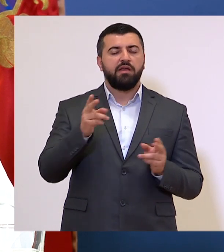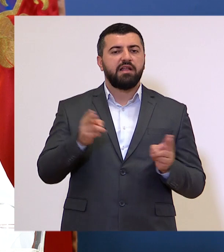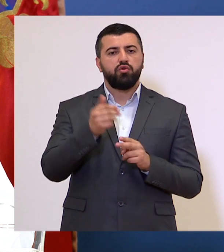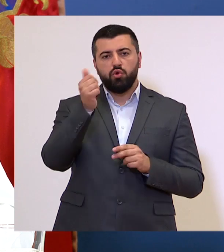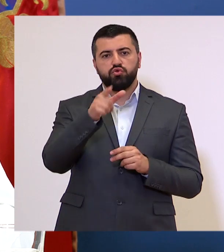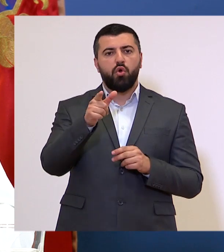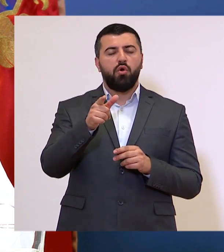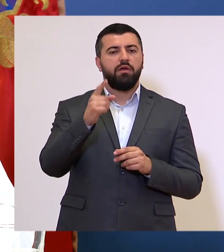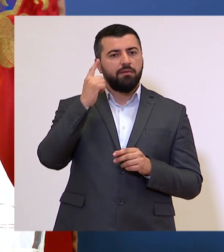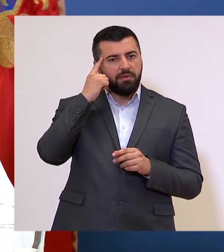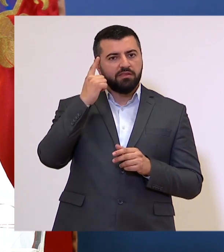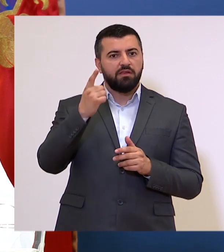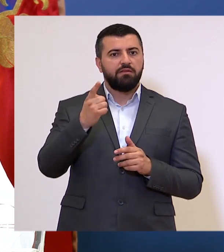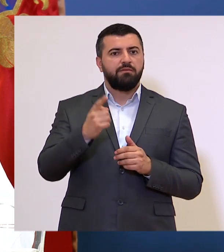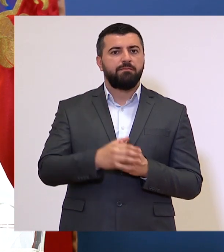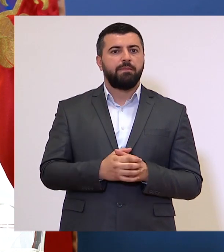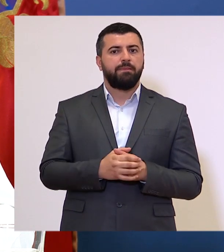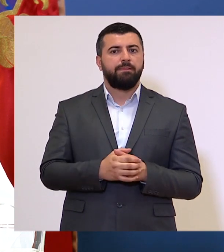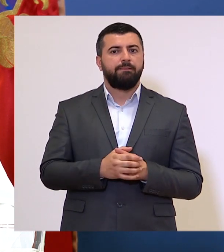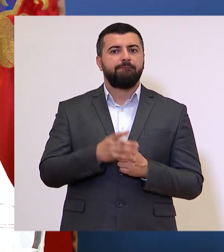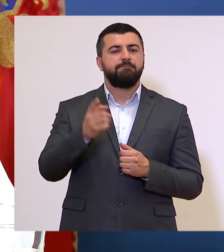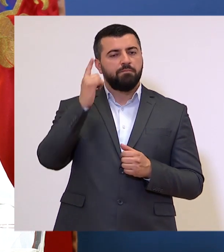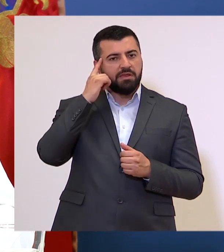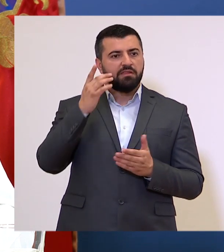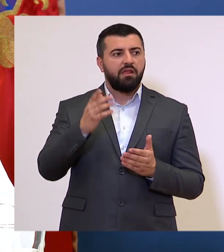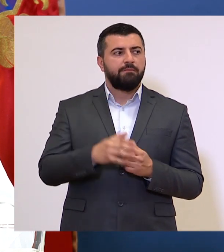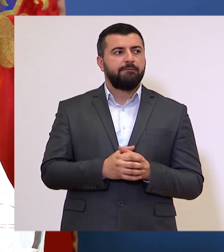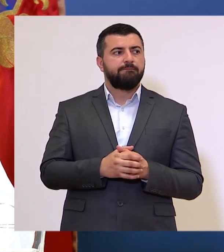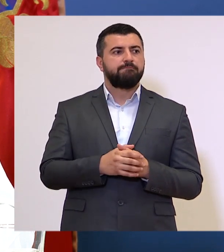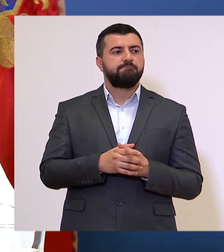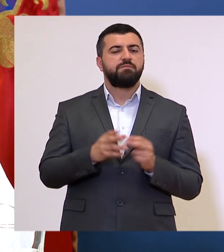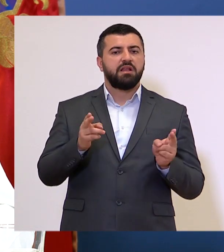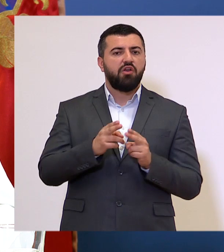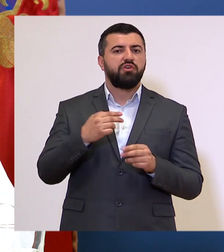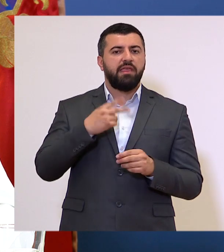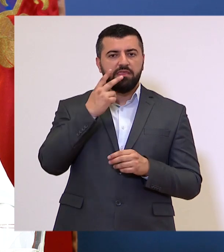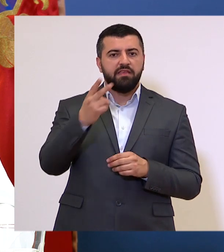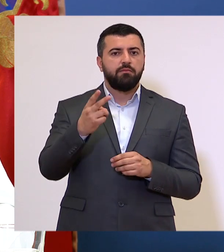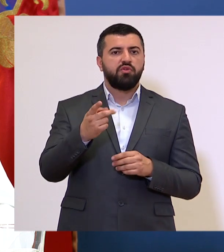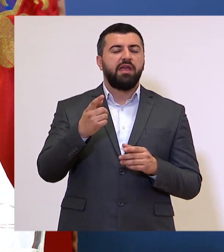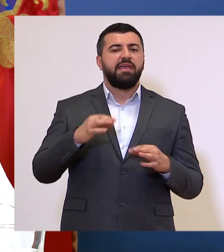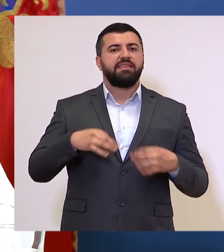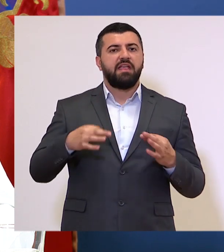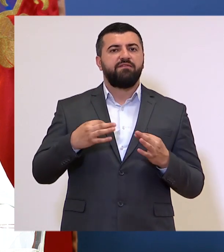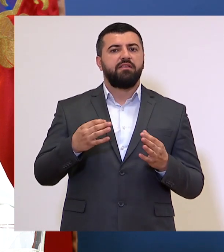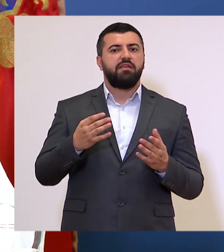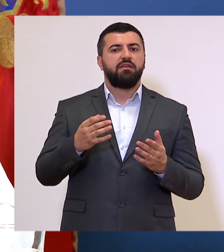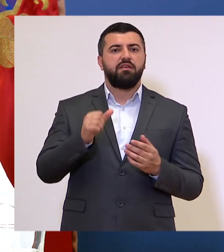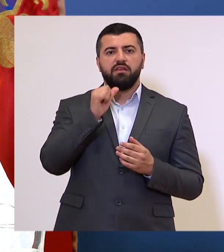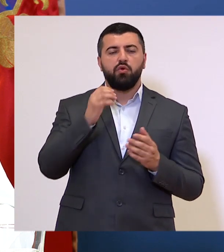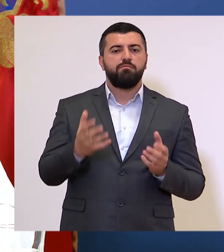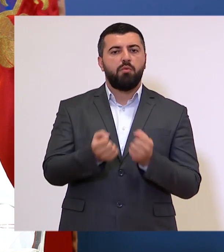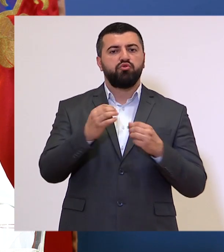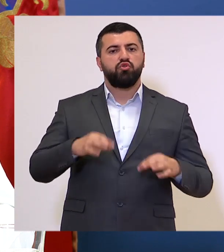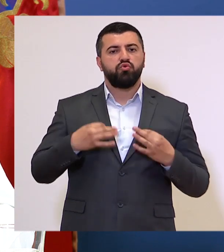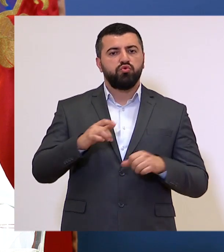kraće nego što to epidemiolozi uz dužno poštovanje njihove struke i znanja i iskustva, da će trajati kraće, ali zdravstveni suport i pomoć